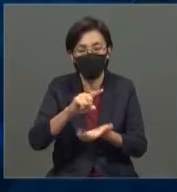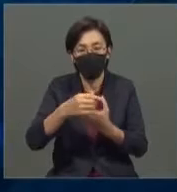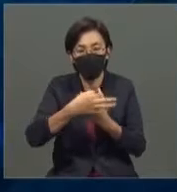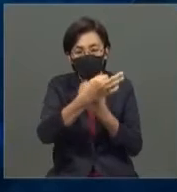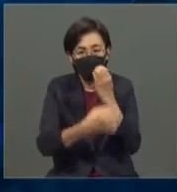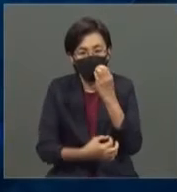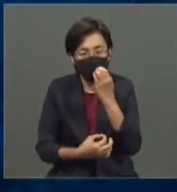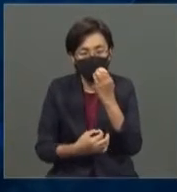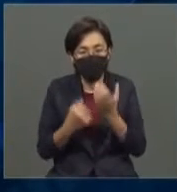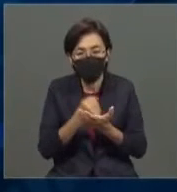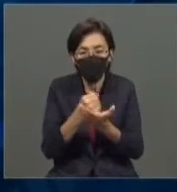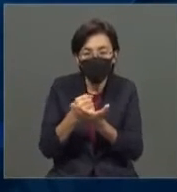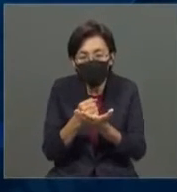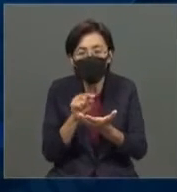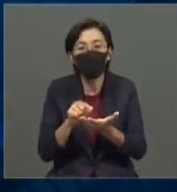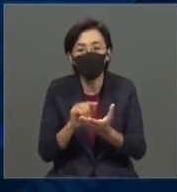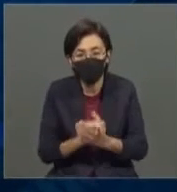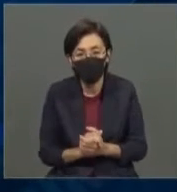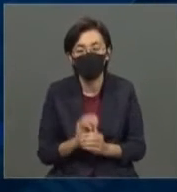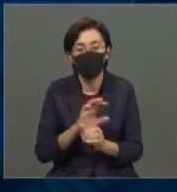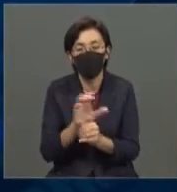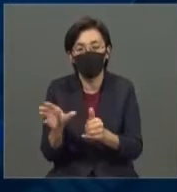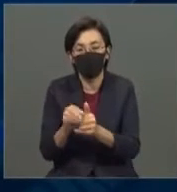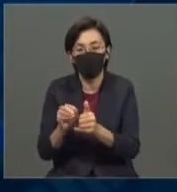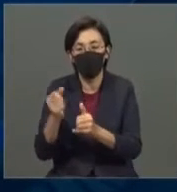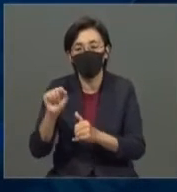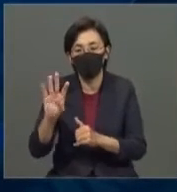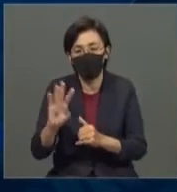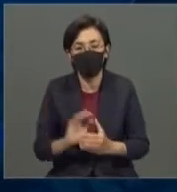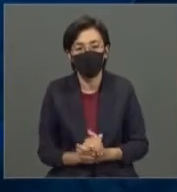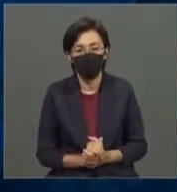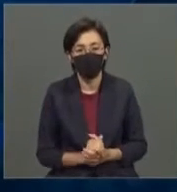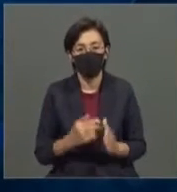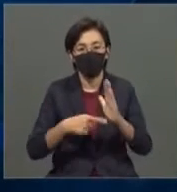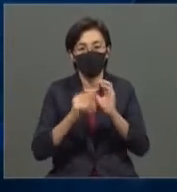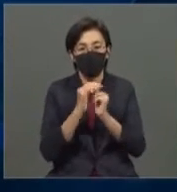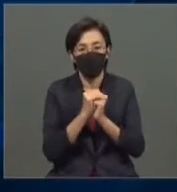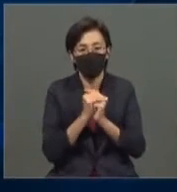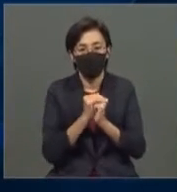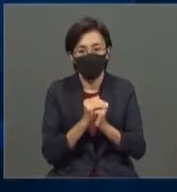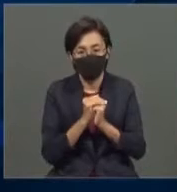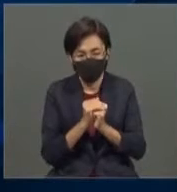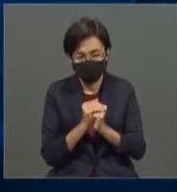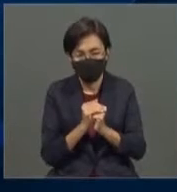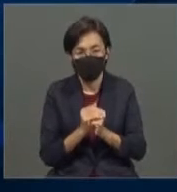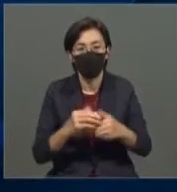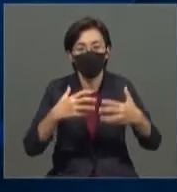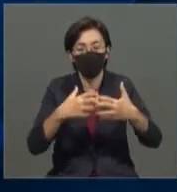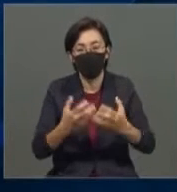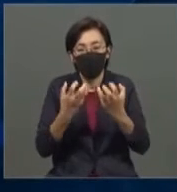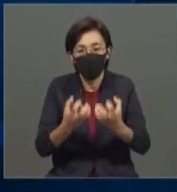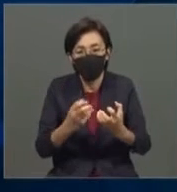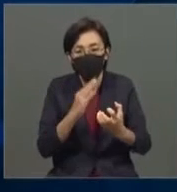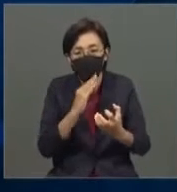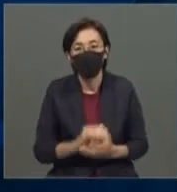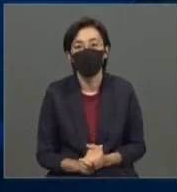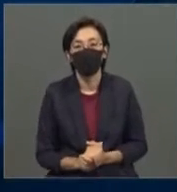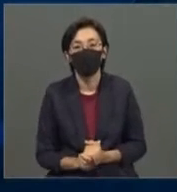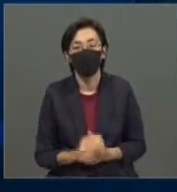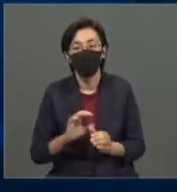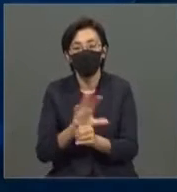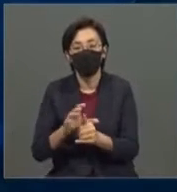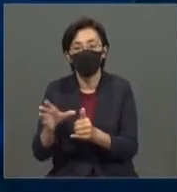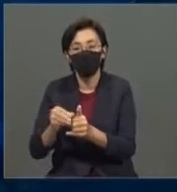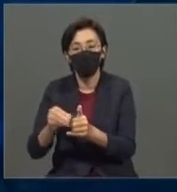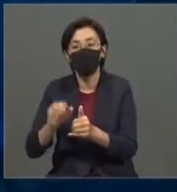ศูนย์วิทยุกู้ภัยนะครับอันนี้พบอีก14ที่ปราจีนบุรีที่ศรีมหาโพธิ์เป็นโรงงานหินเทียมพบ8นะครับ